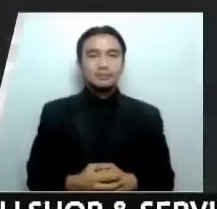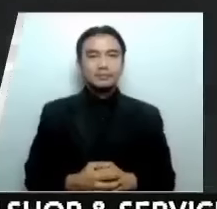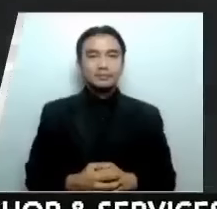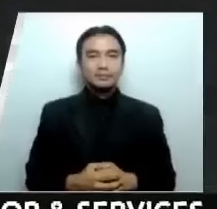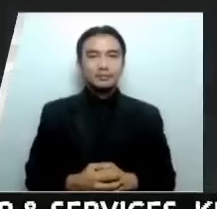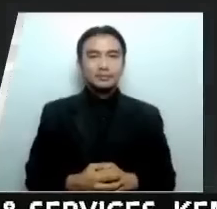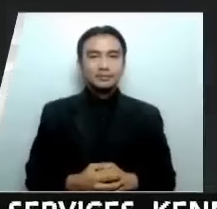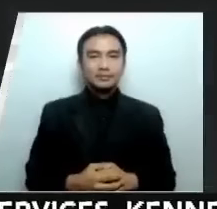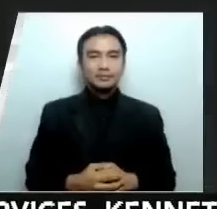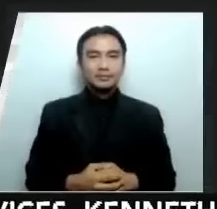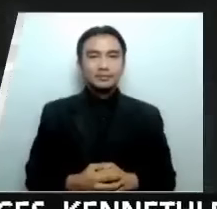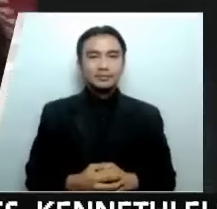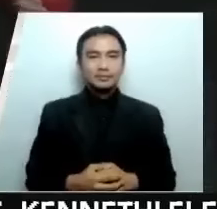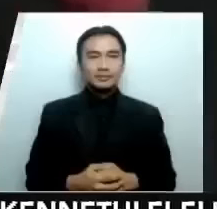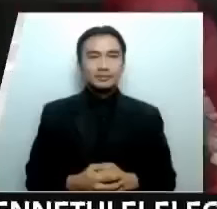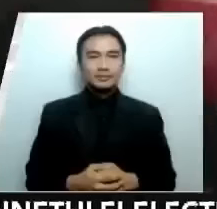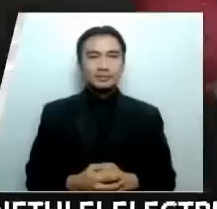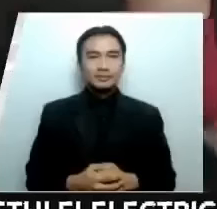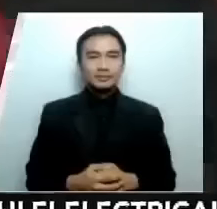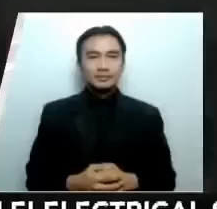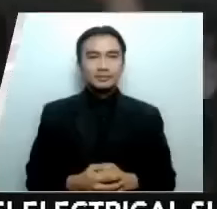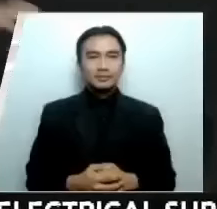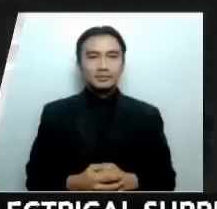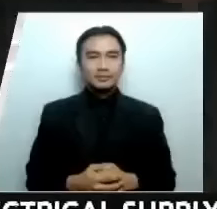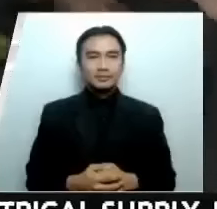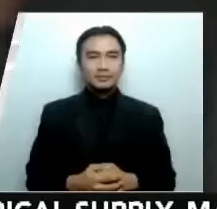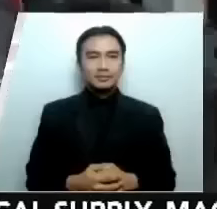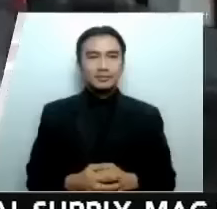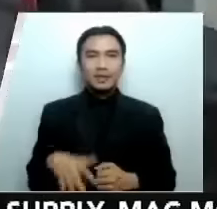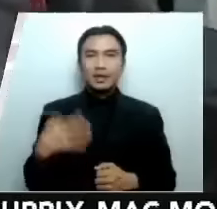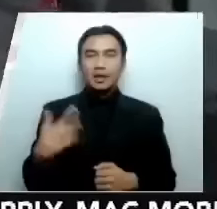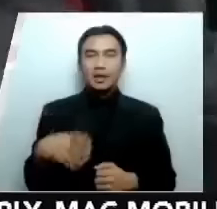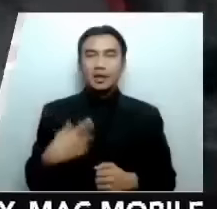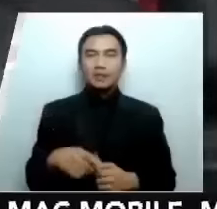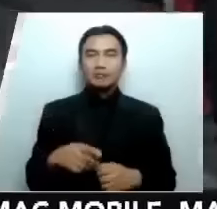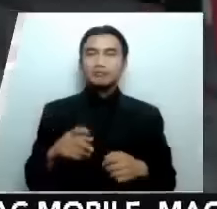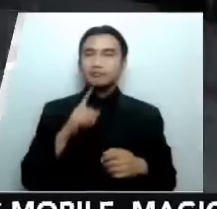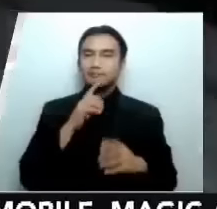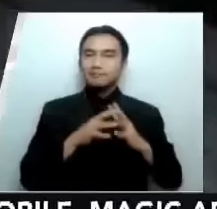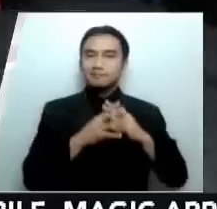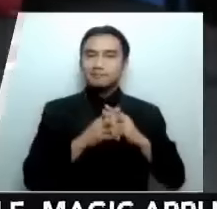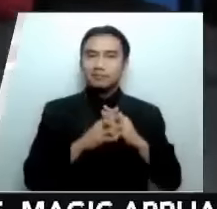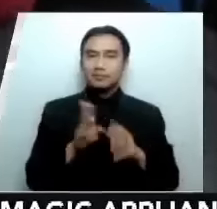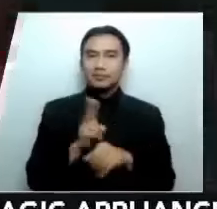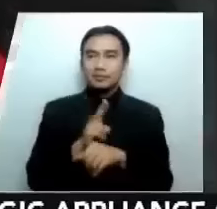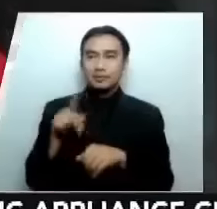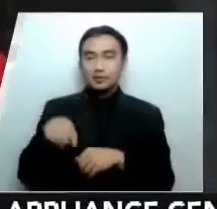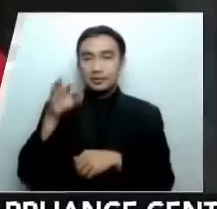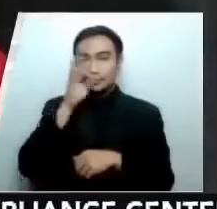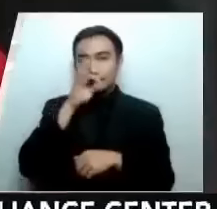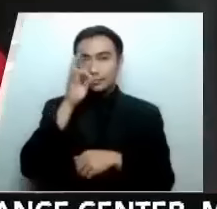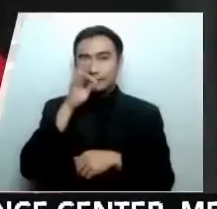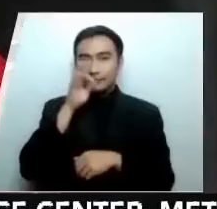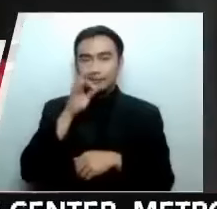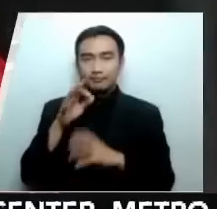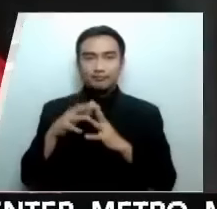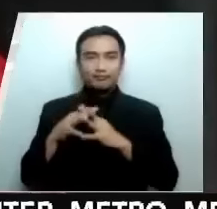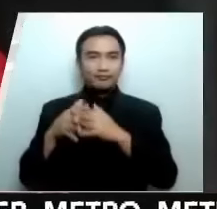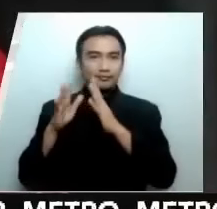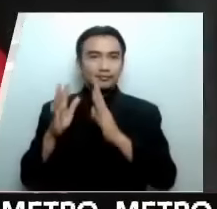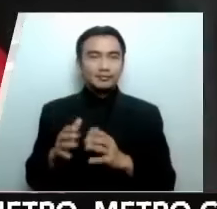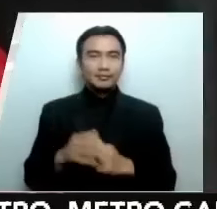at justice leg. Signature moves yan ng mga Pinay wrestlers na sina Super P. ang DIY superhero